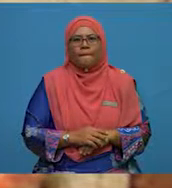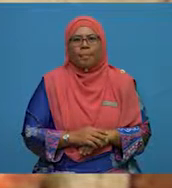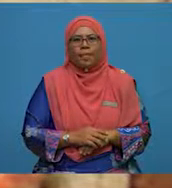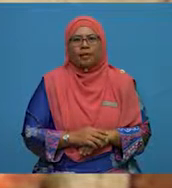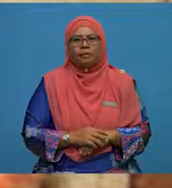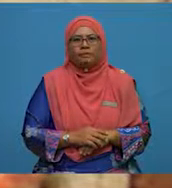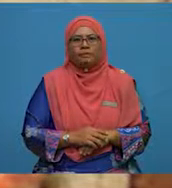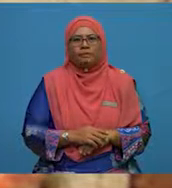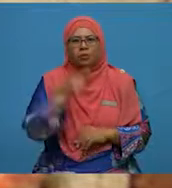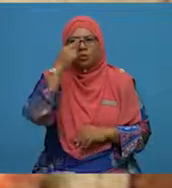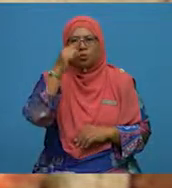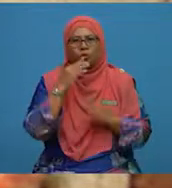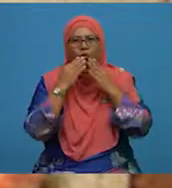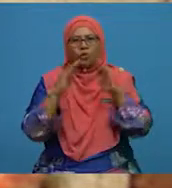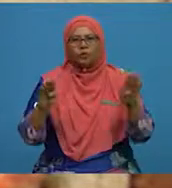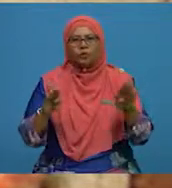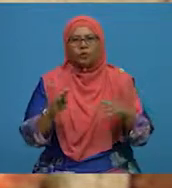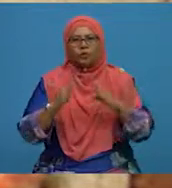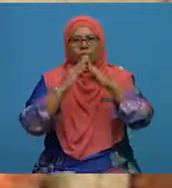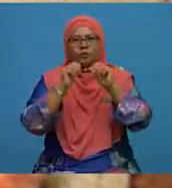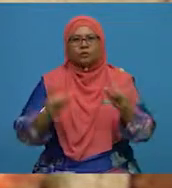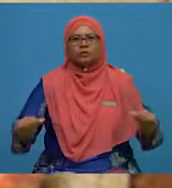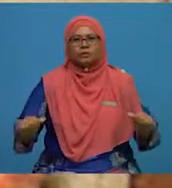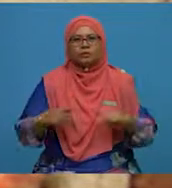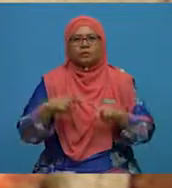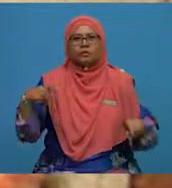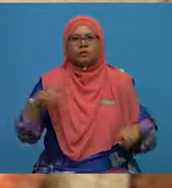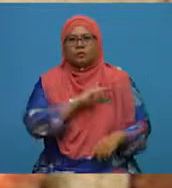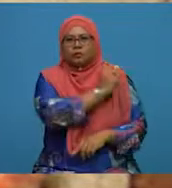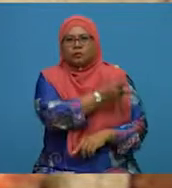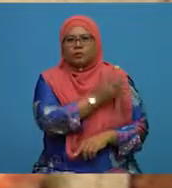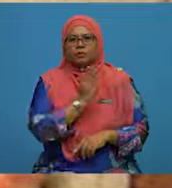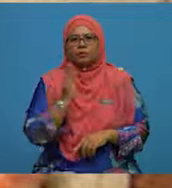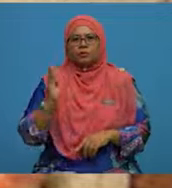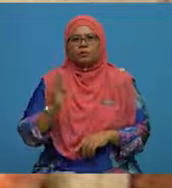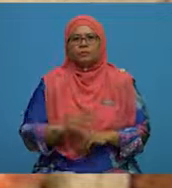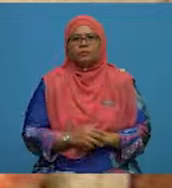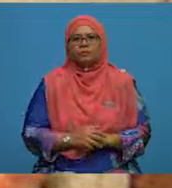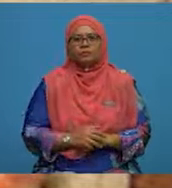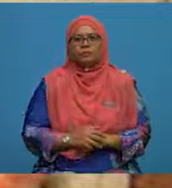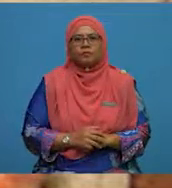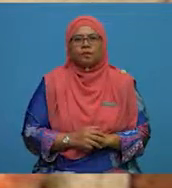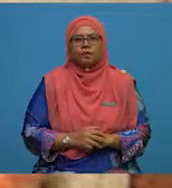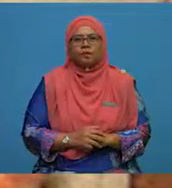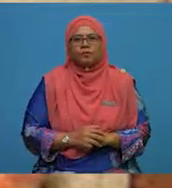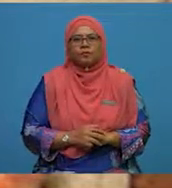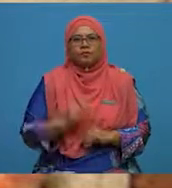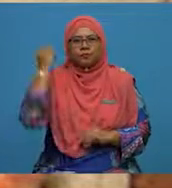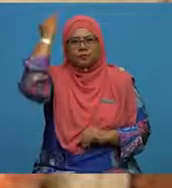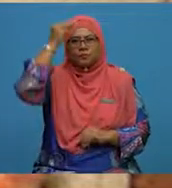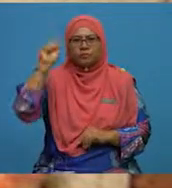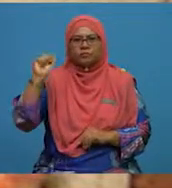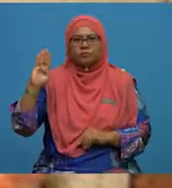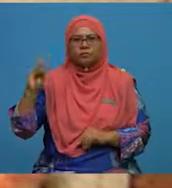Al-Hur, untuk membebaskan Mesir daripada penjajahan Barat. Muhammad Abduh